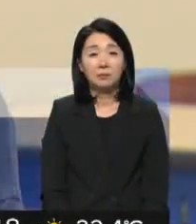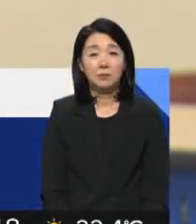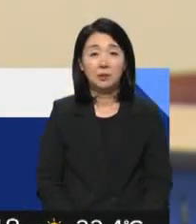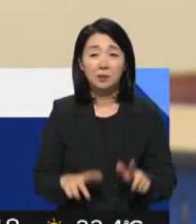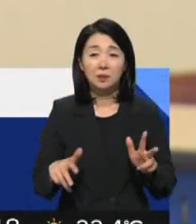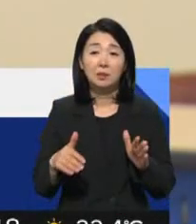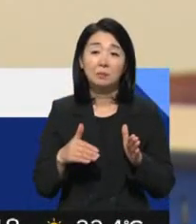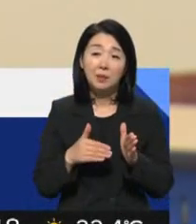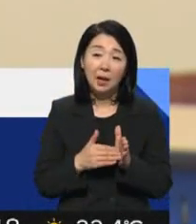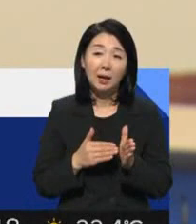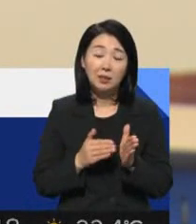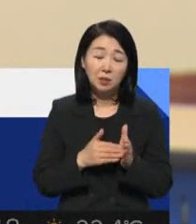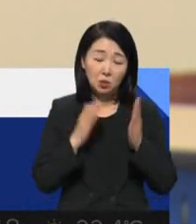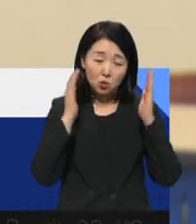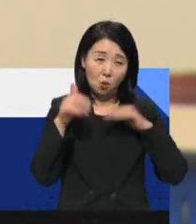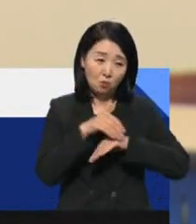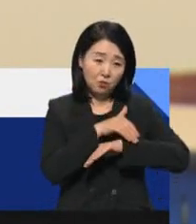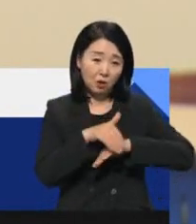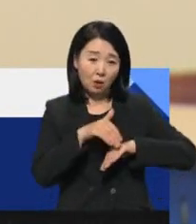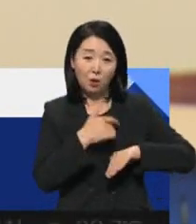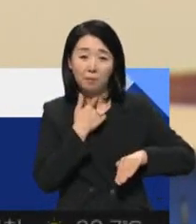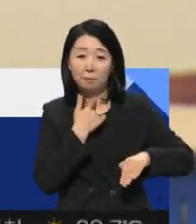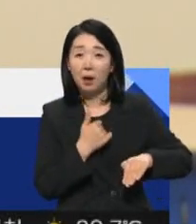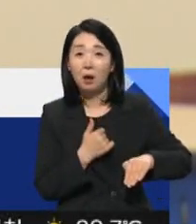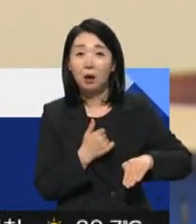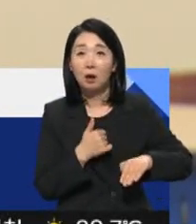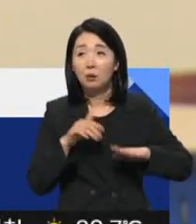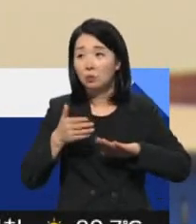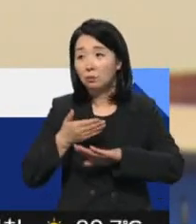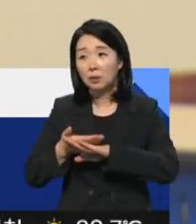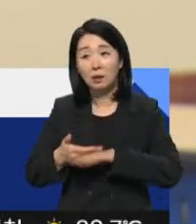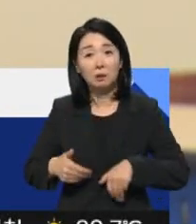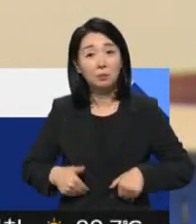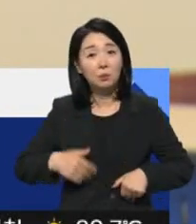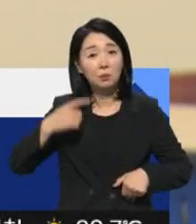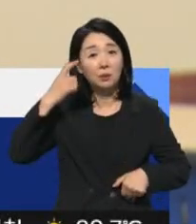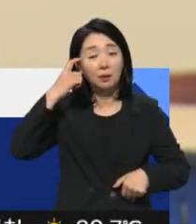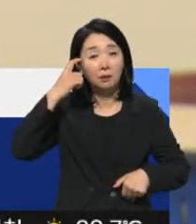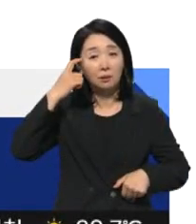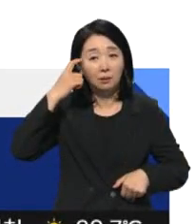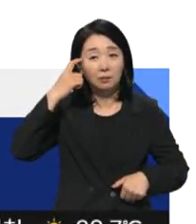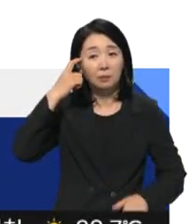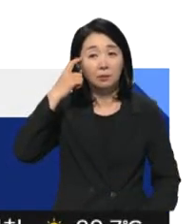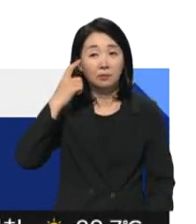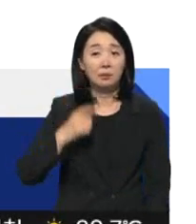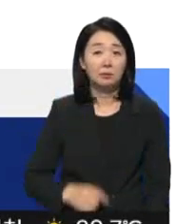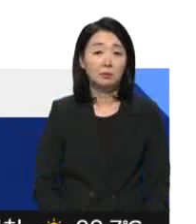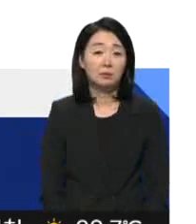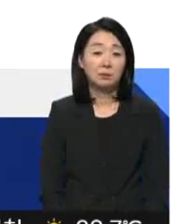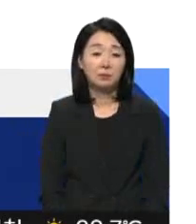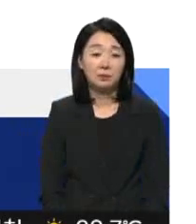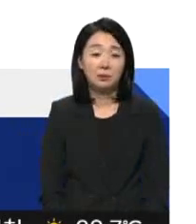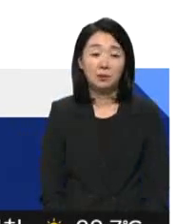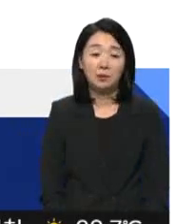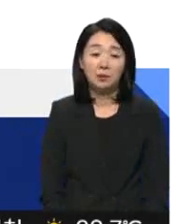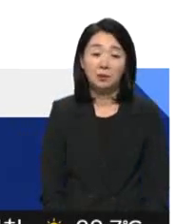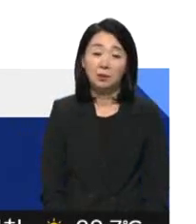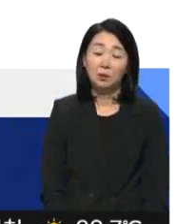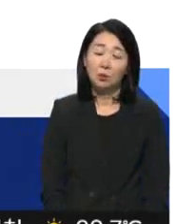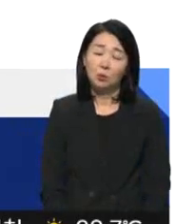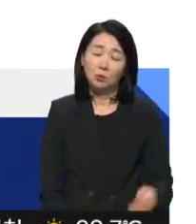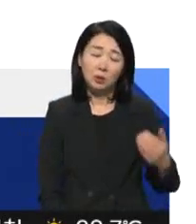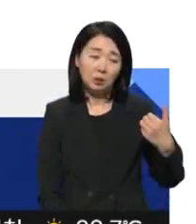지금까지 세웠던 공부 계획이랑은 좀 달라져야 되지 않을까 생각이 들면서 아이가 이제 나아가 방향을